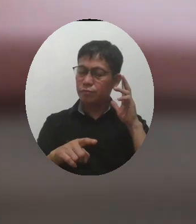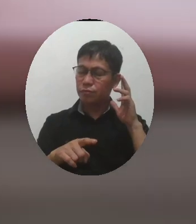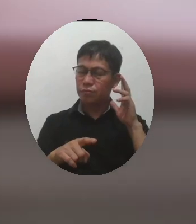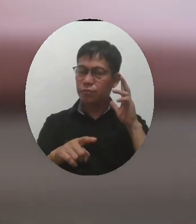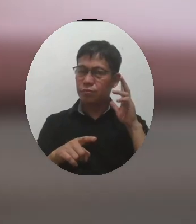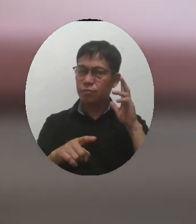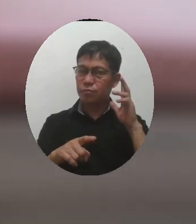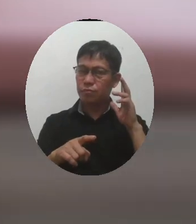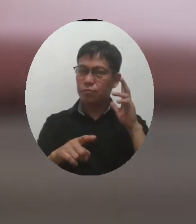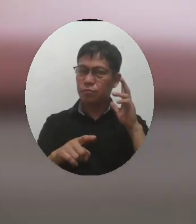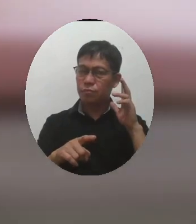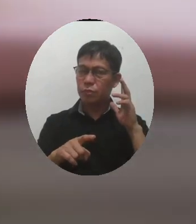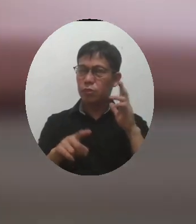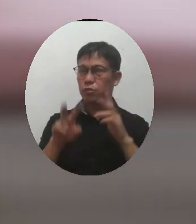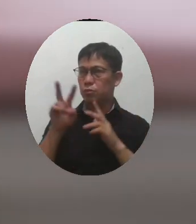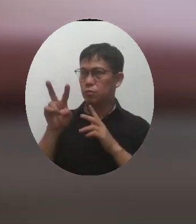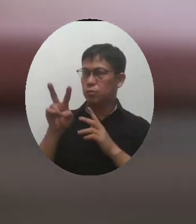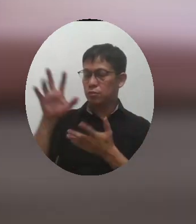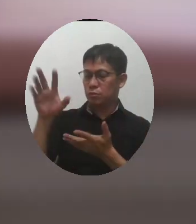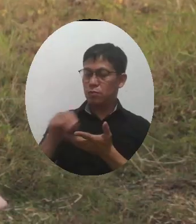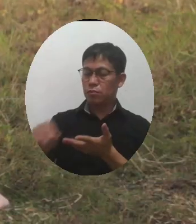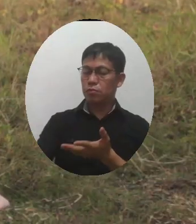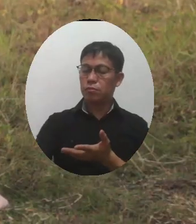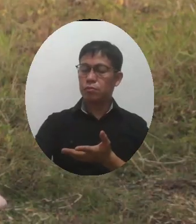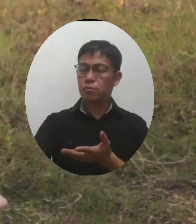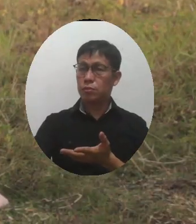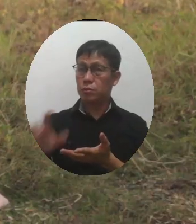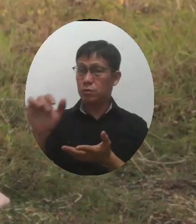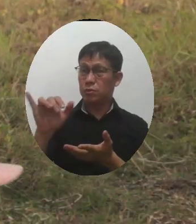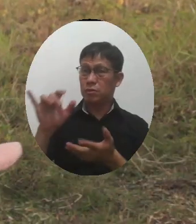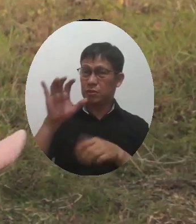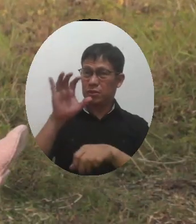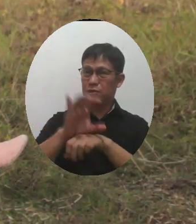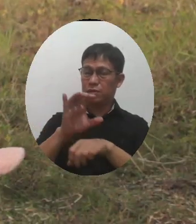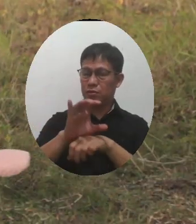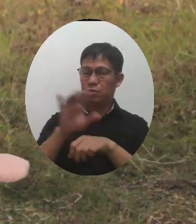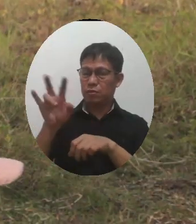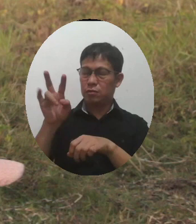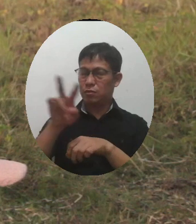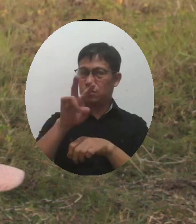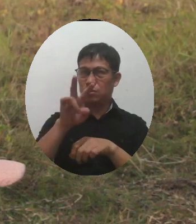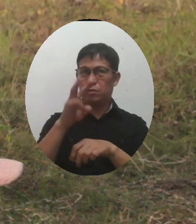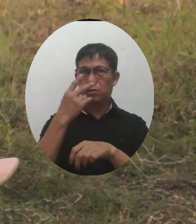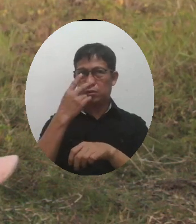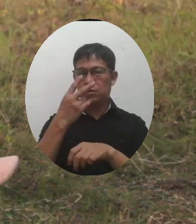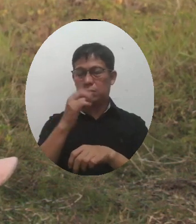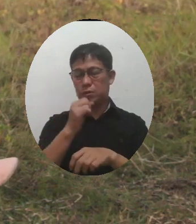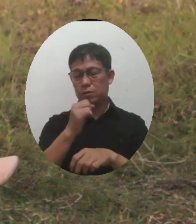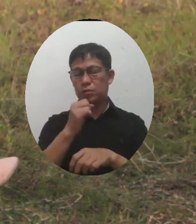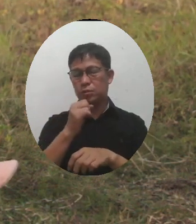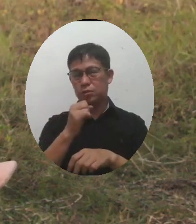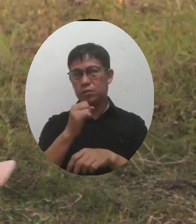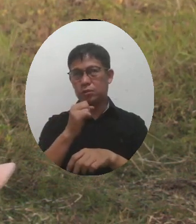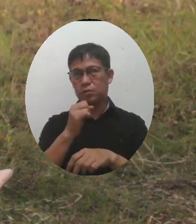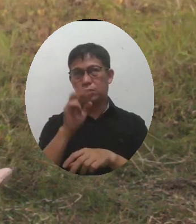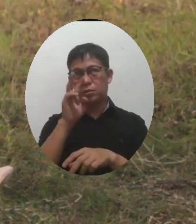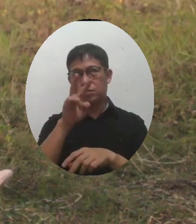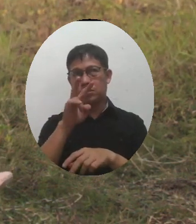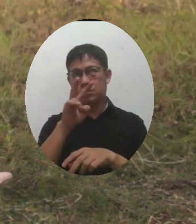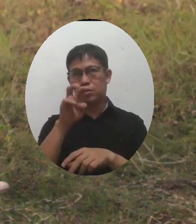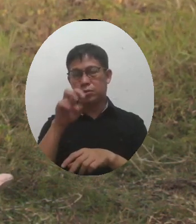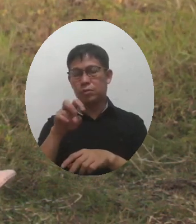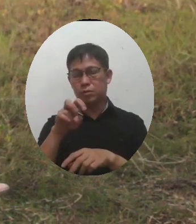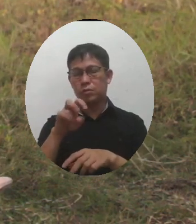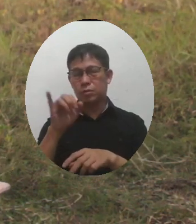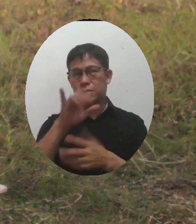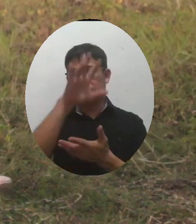namin naiintindihan. Mahilig siyang gumaya nung nakikita niya talaga na. Lalo na po sa church namin kasi may mga